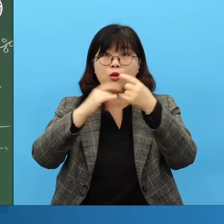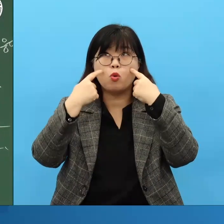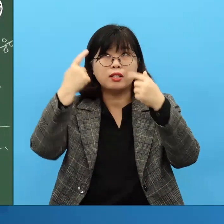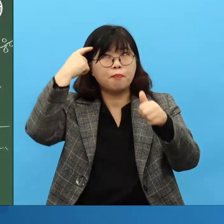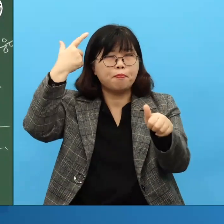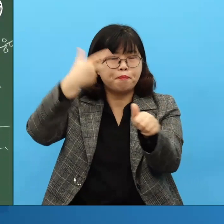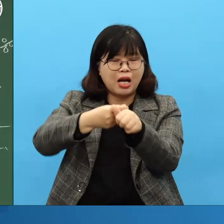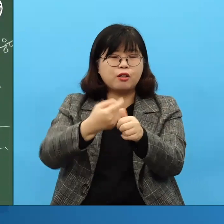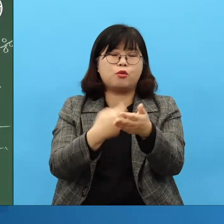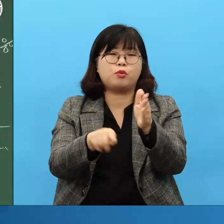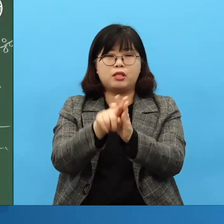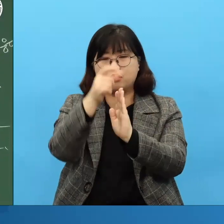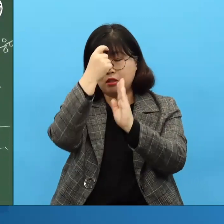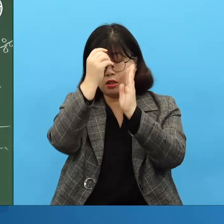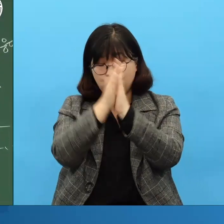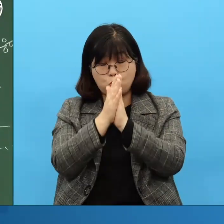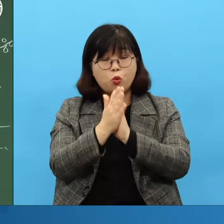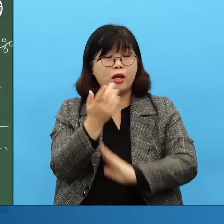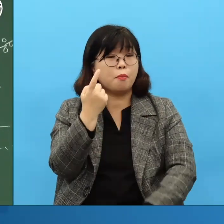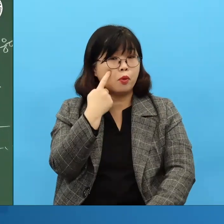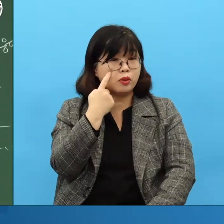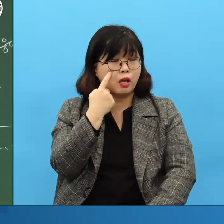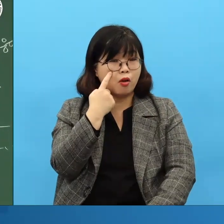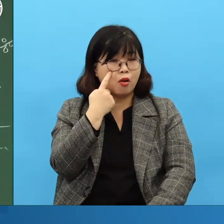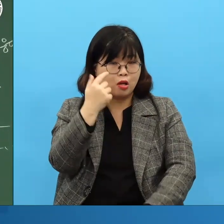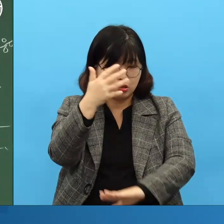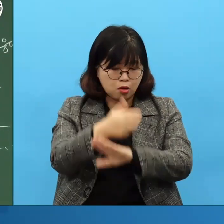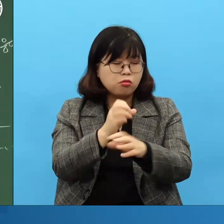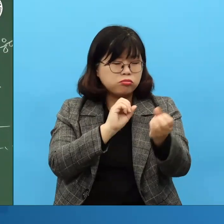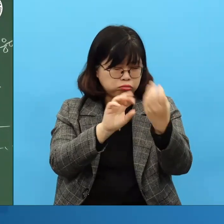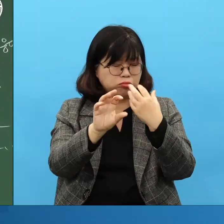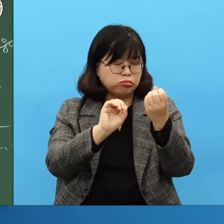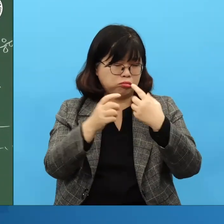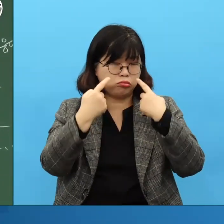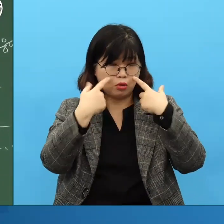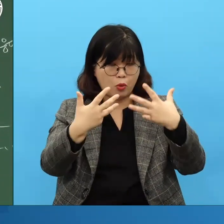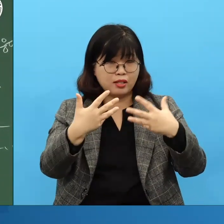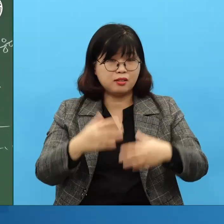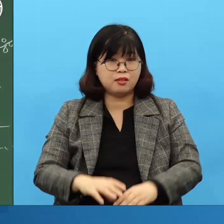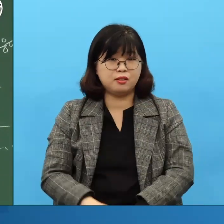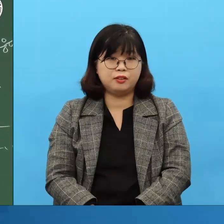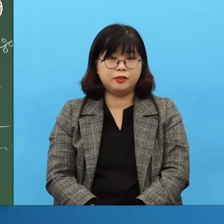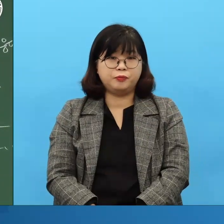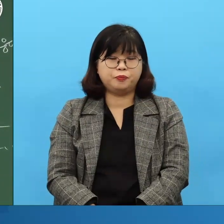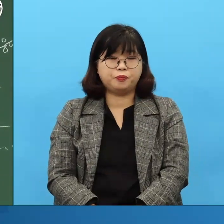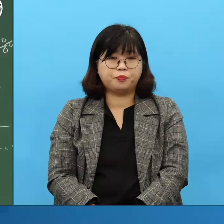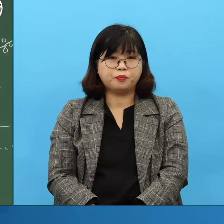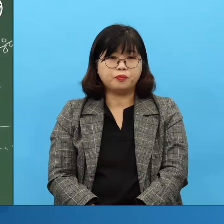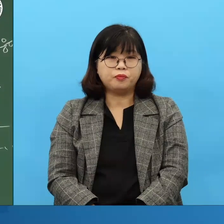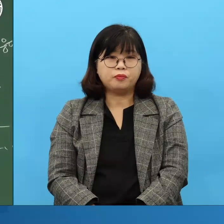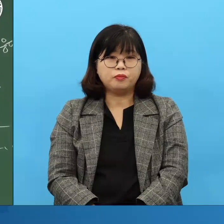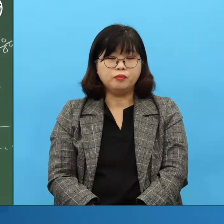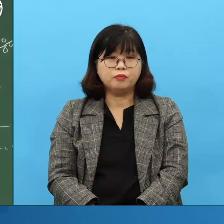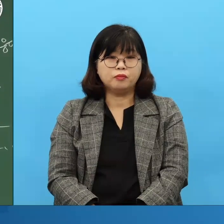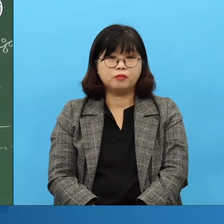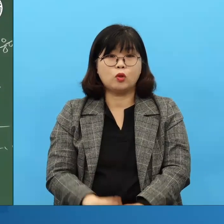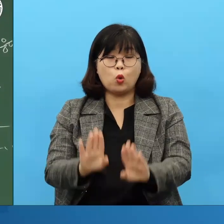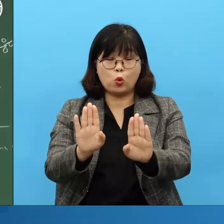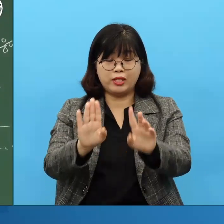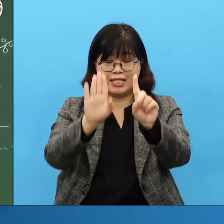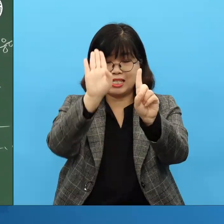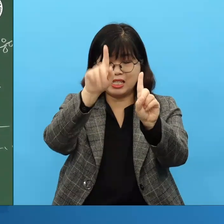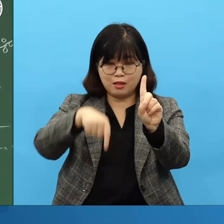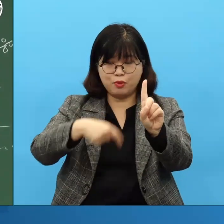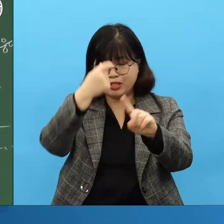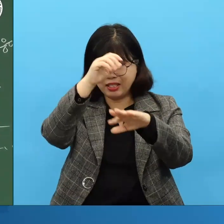하면 반드시 응답은 옵니다. And this year, if the accurate covenant of God becomes imprinted upon you, absolutely the answers will come. 우리 일부 예배 때 좀